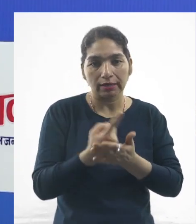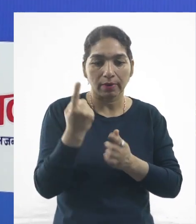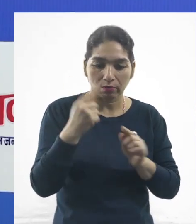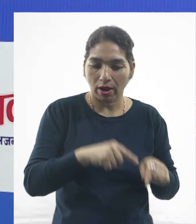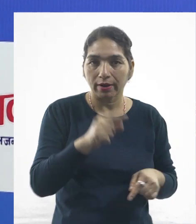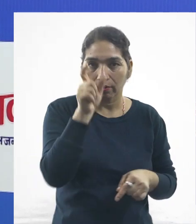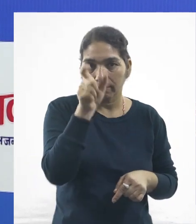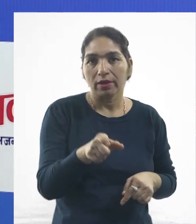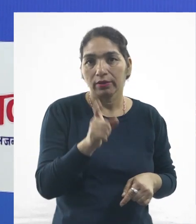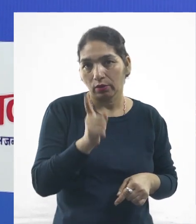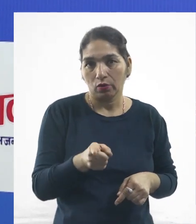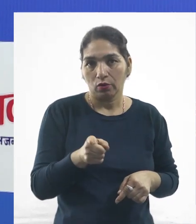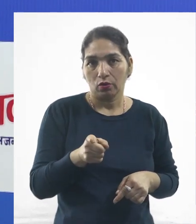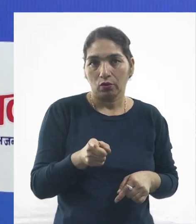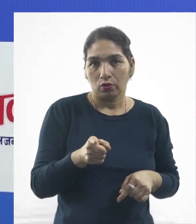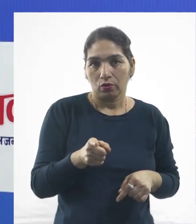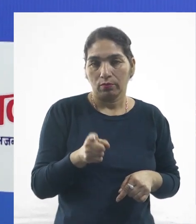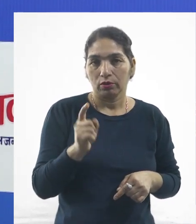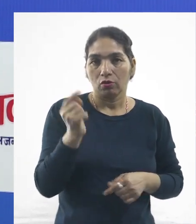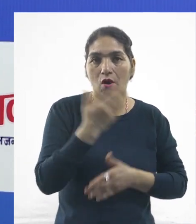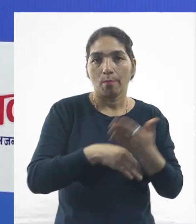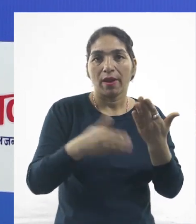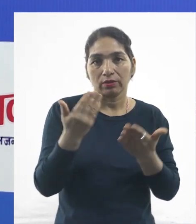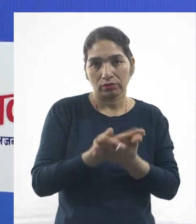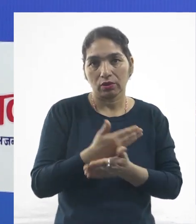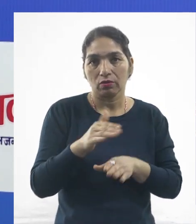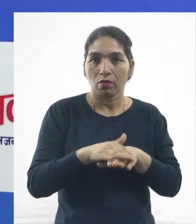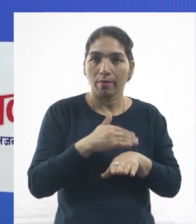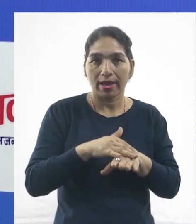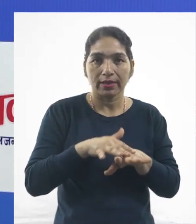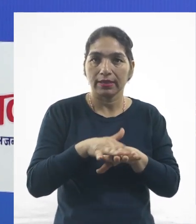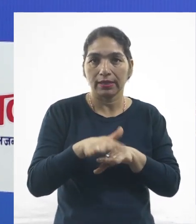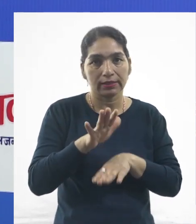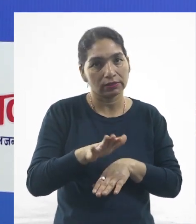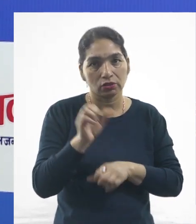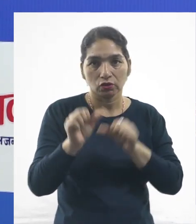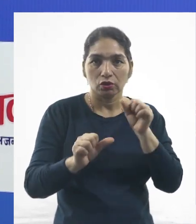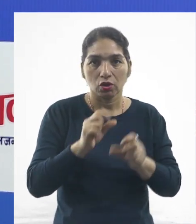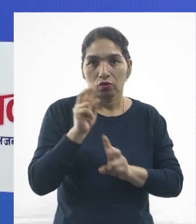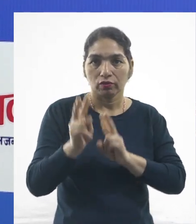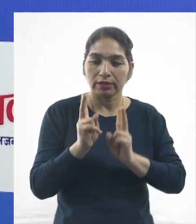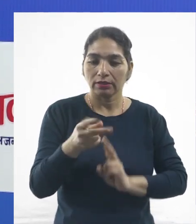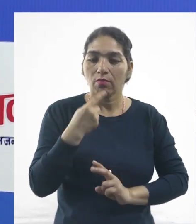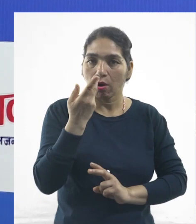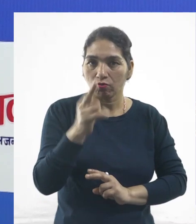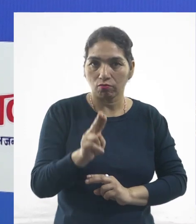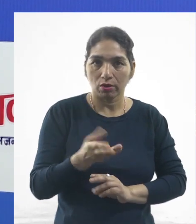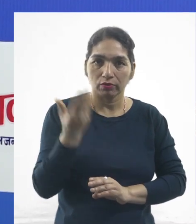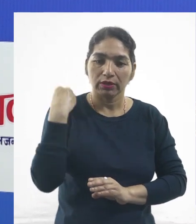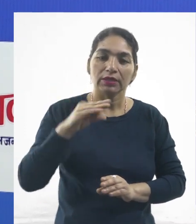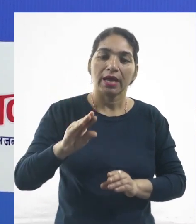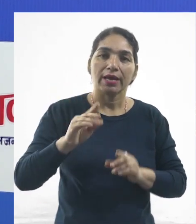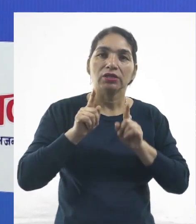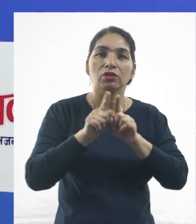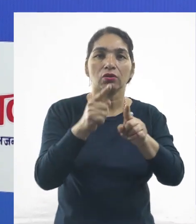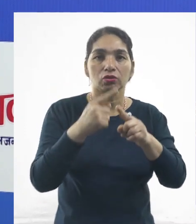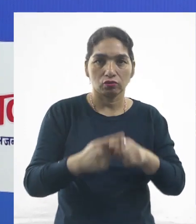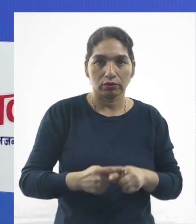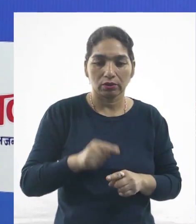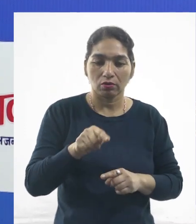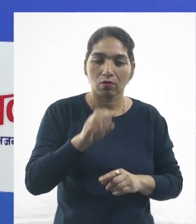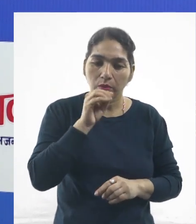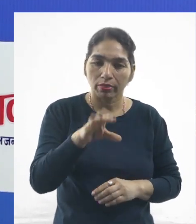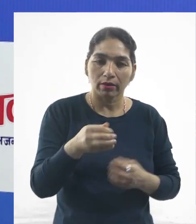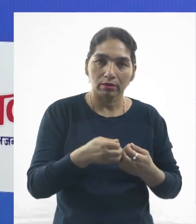है। मलाई त्यो अपाङ्ग सङ्घको धेरै माया छ, जुन कुरा हजुरले यसरी बताउनु भयो इतिहाससँग जोडेर। यो भन्दै गर्दा यो